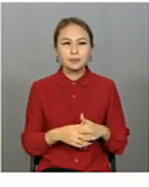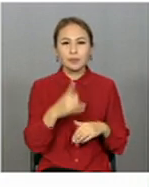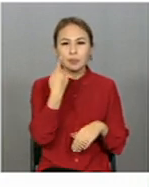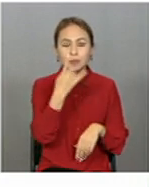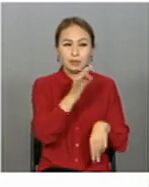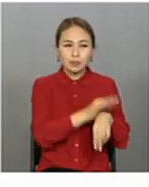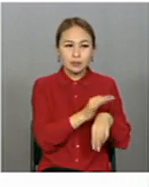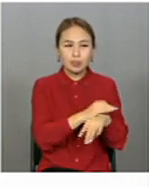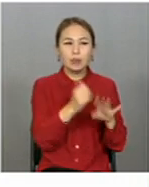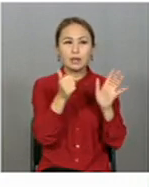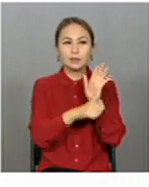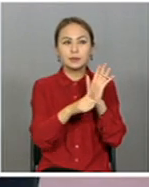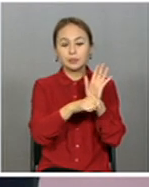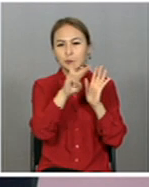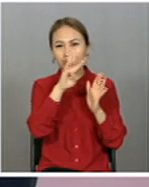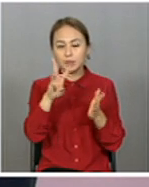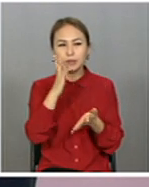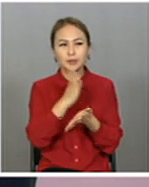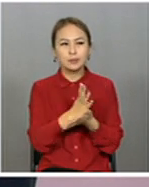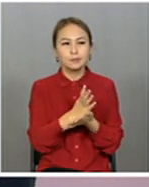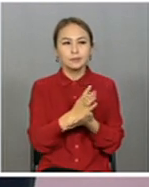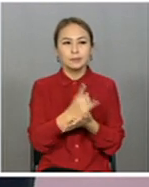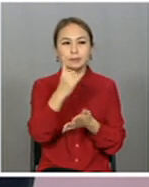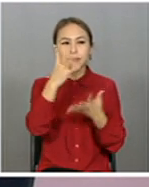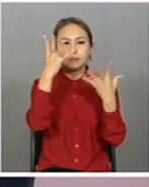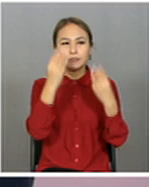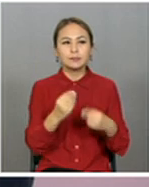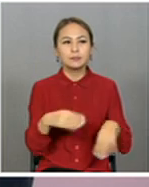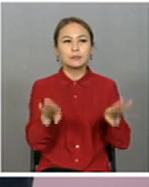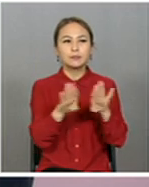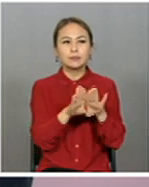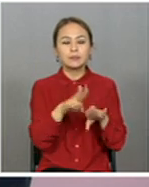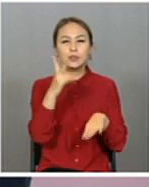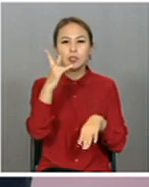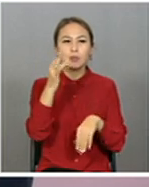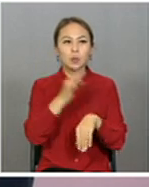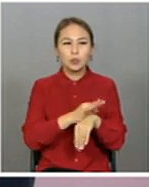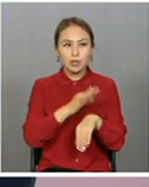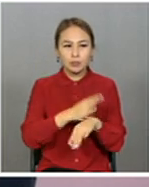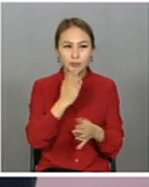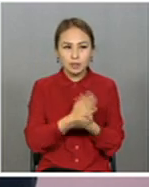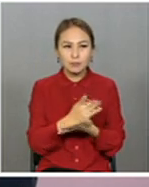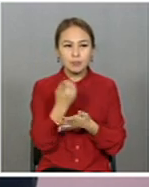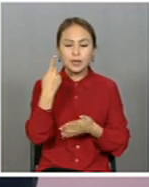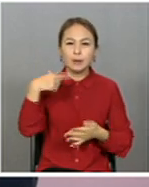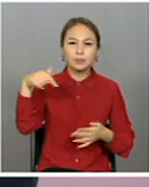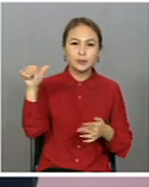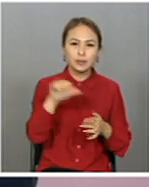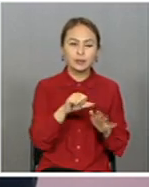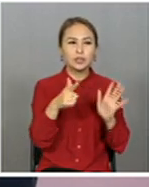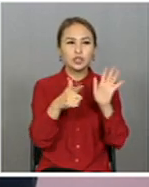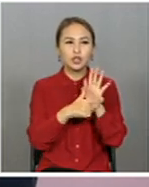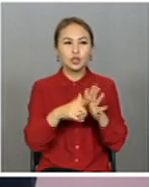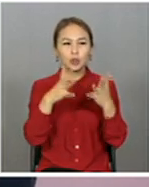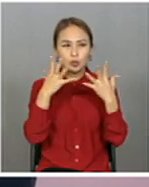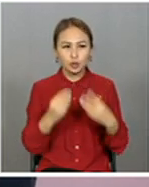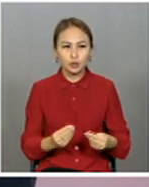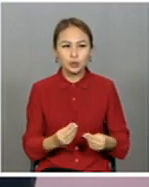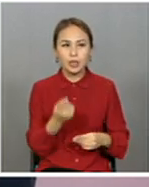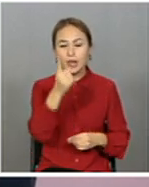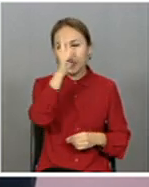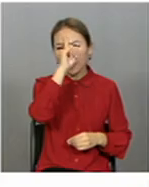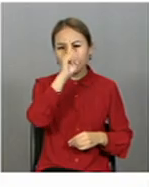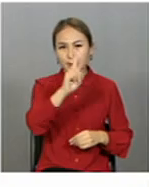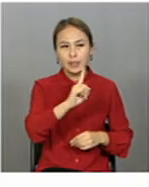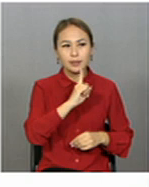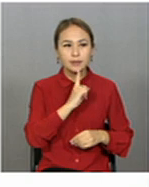сағатта 60 минут бар. Бір күнде, яғни тәулікте 24 сағат бар. Бір аптада 7 күн бар